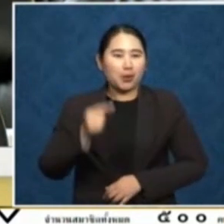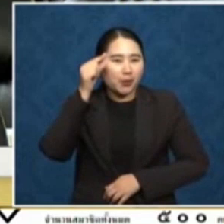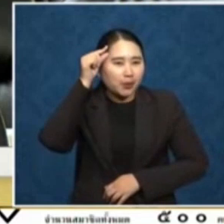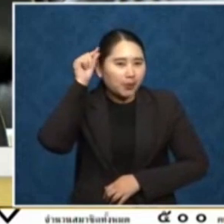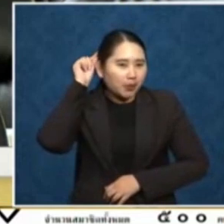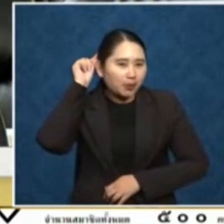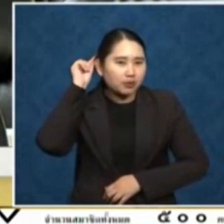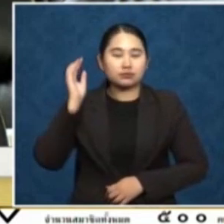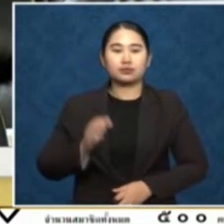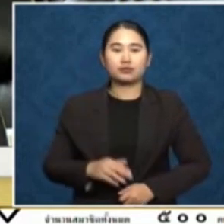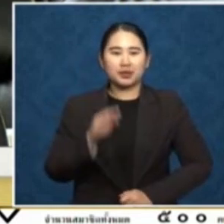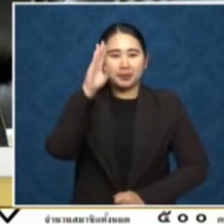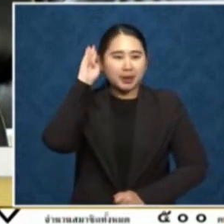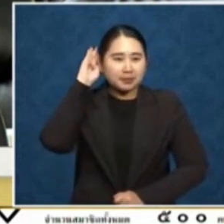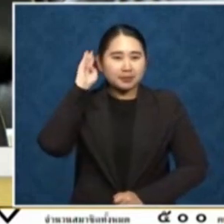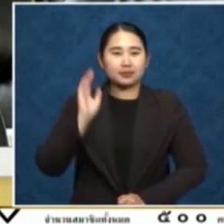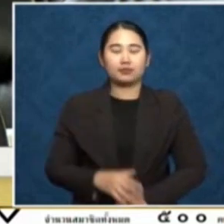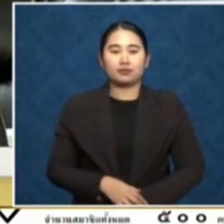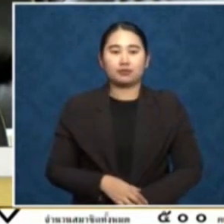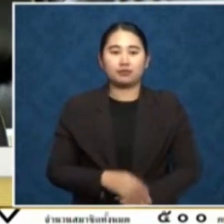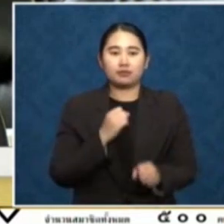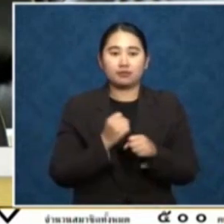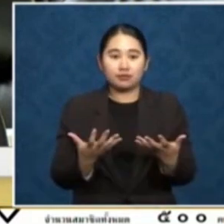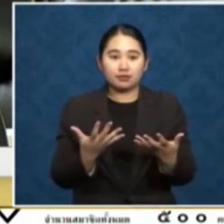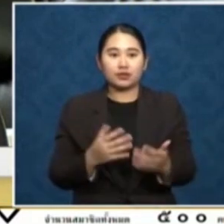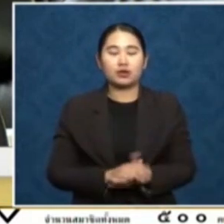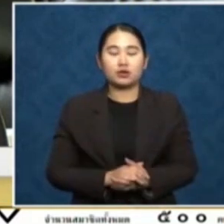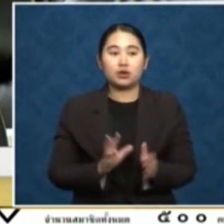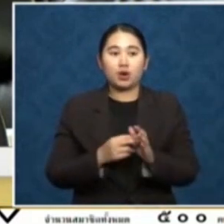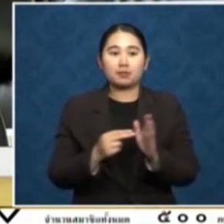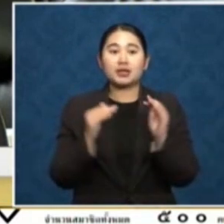เพราะว่านมก็ยังไม่ได้ออกต้องตัดผมสั้นอีก